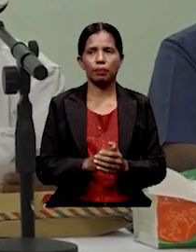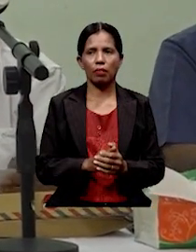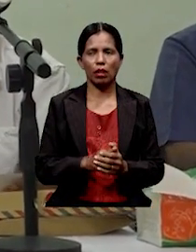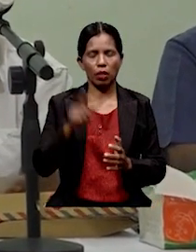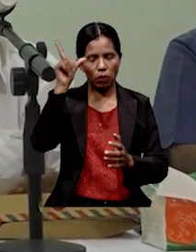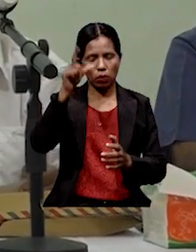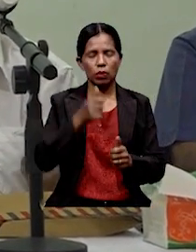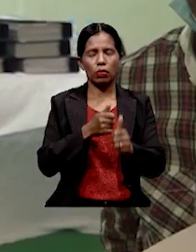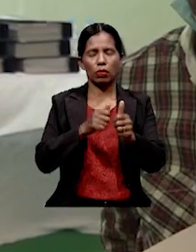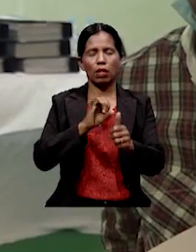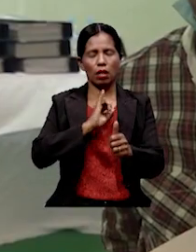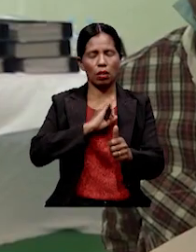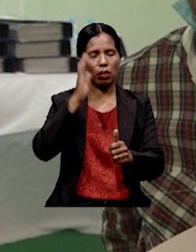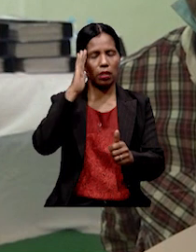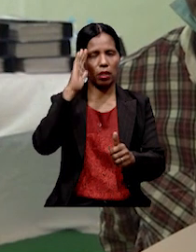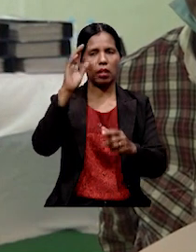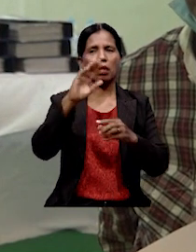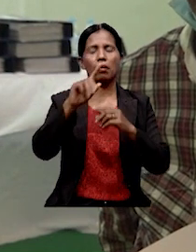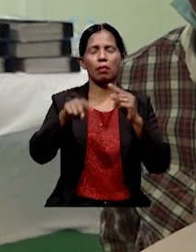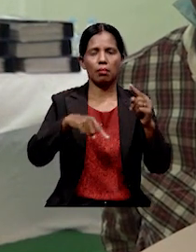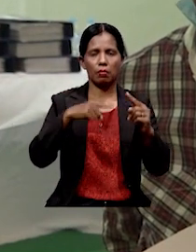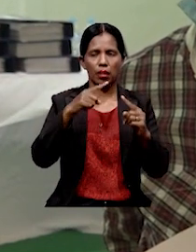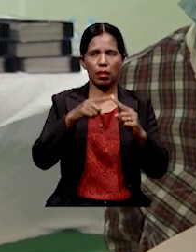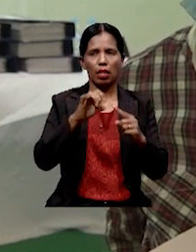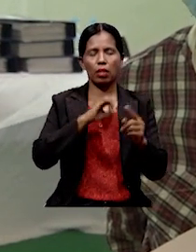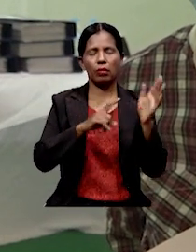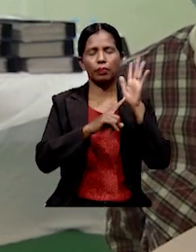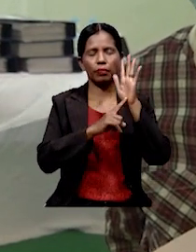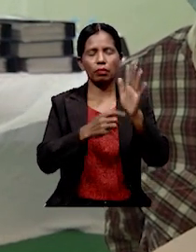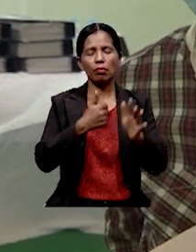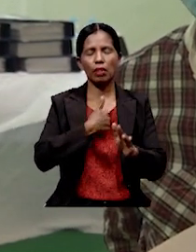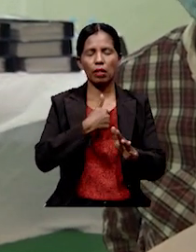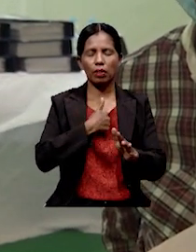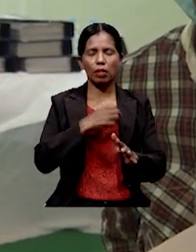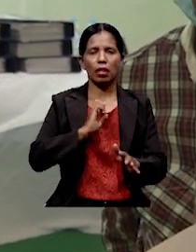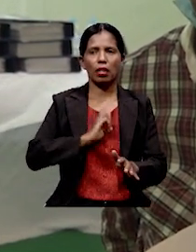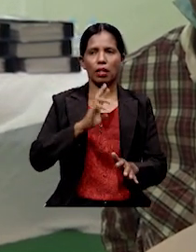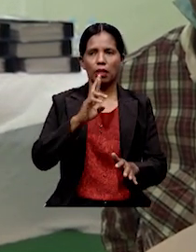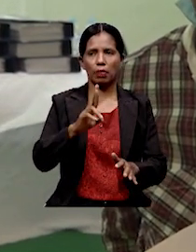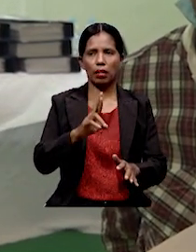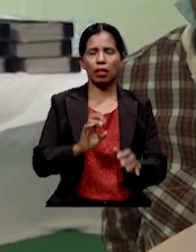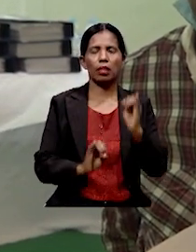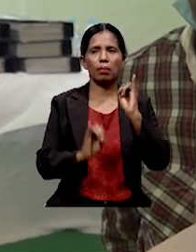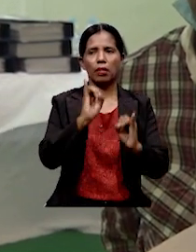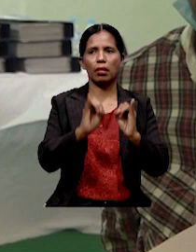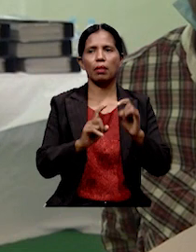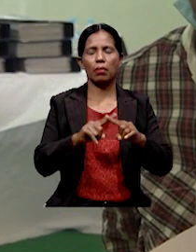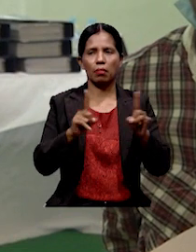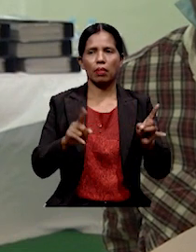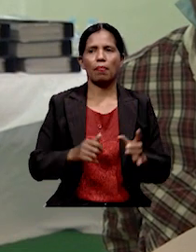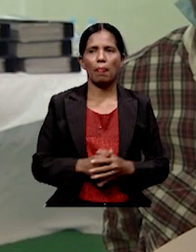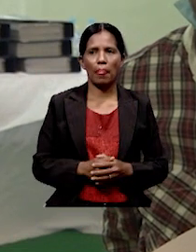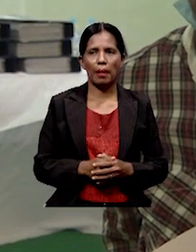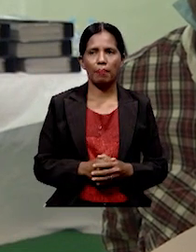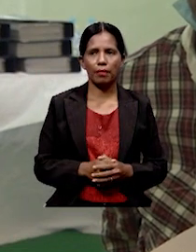tene, nia bayhira ni halo, ni aton ni kandidatura ia ermera ni dengan kandidatu independenti. Ini kandidatu independenti